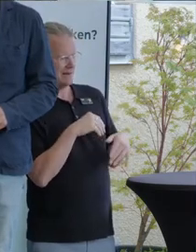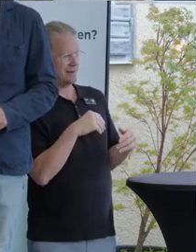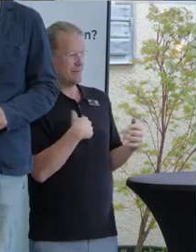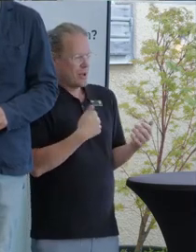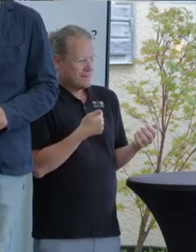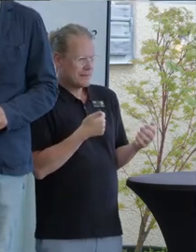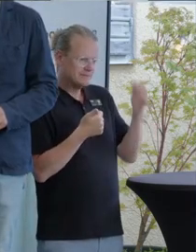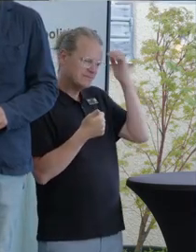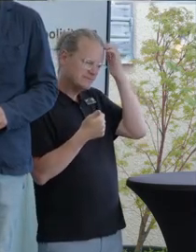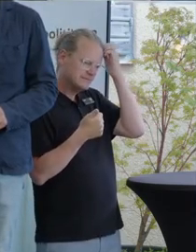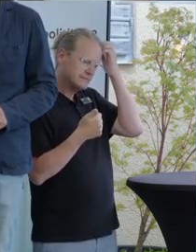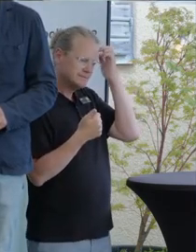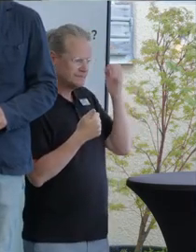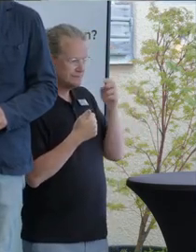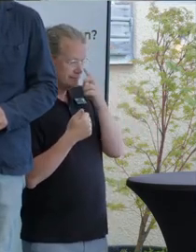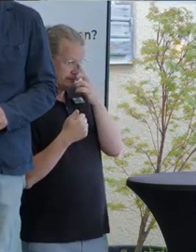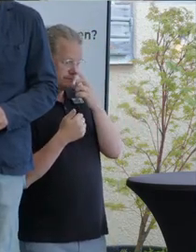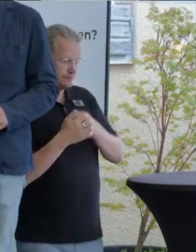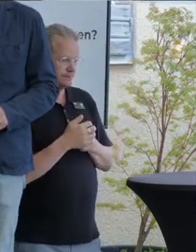mota, egentligen ha en sån här hävstångs